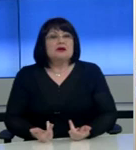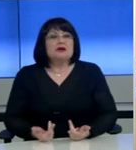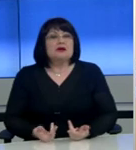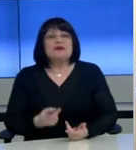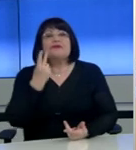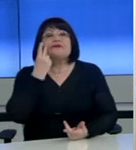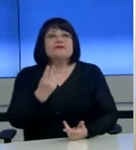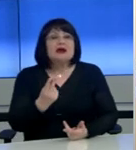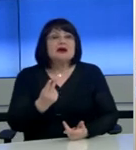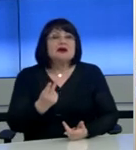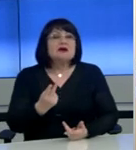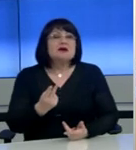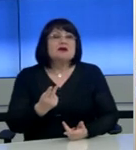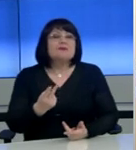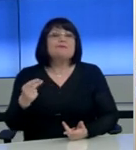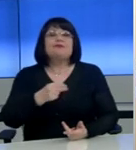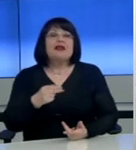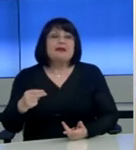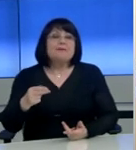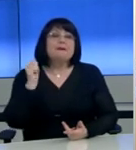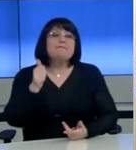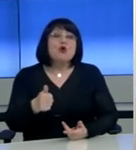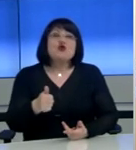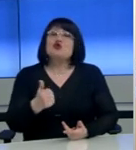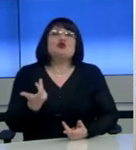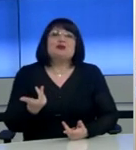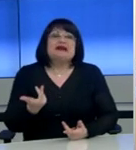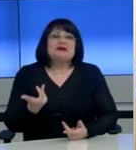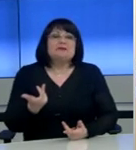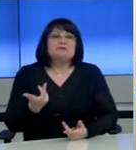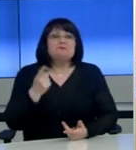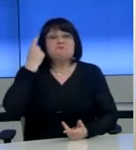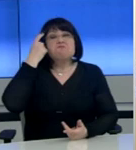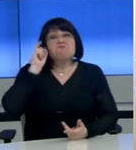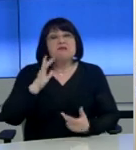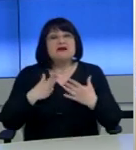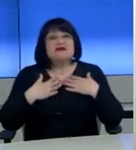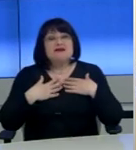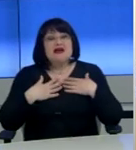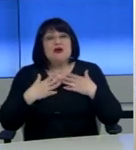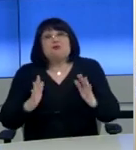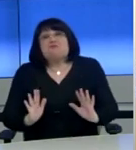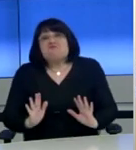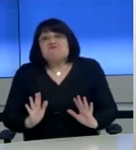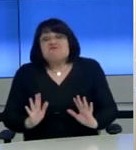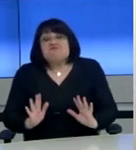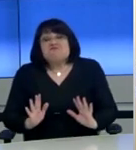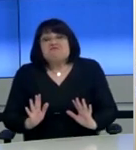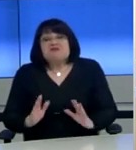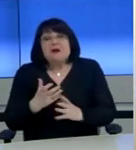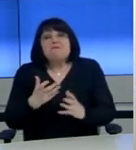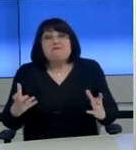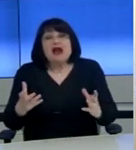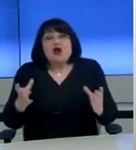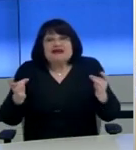καθιστούν αυτήν την υπόθεση από μόνη της, δεν ξέρω αν είναι τελικά ή όχι το